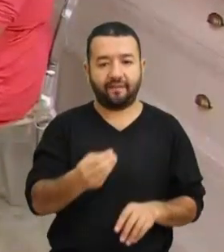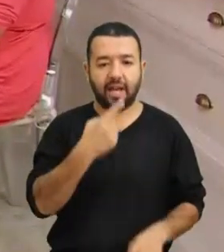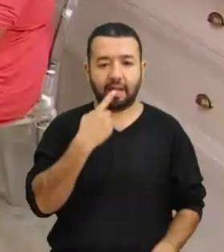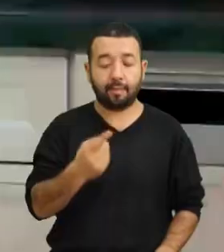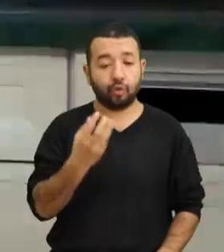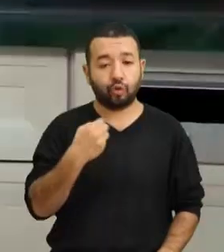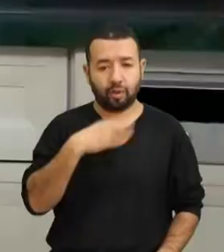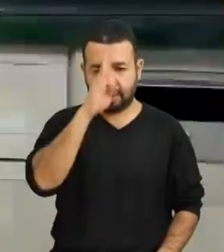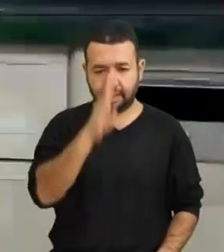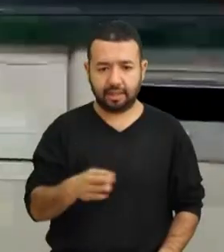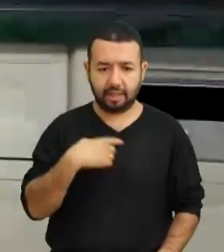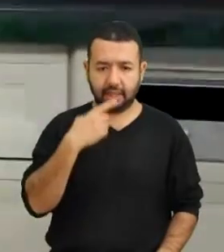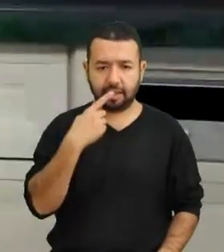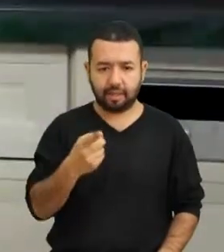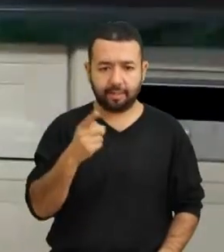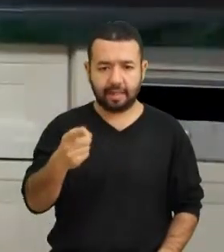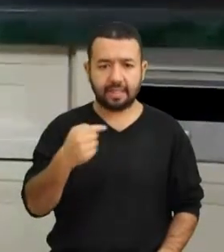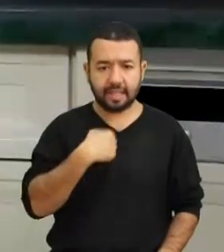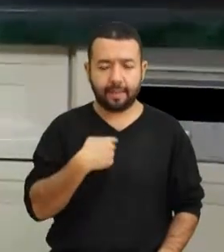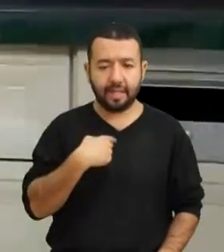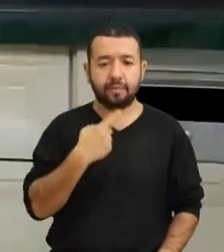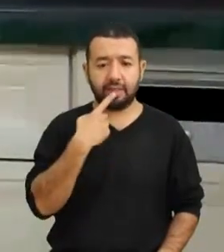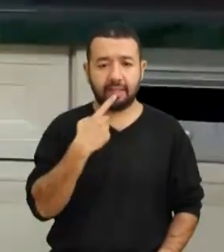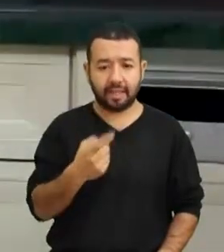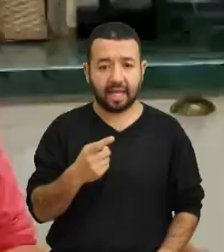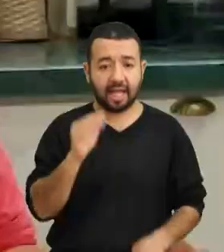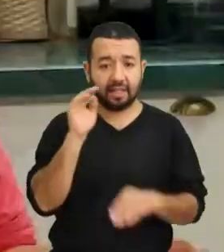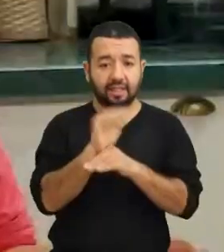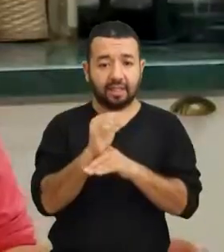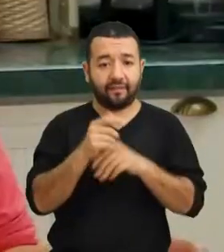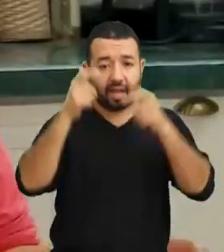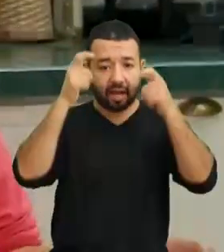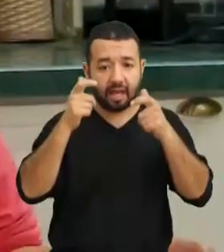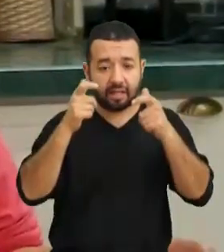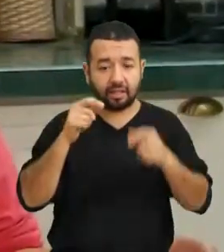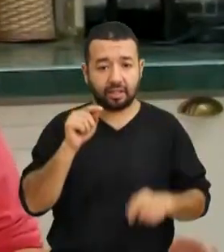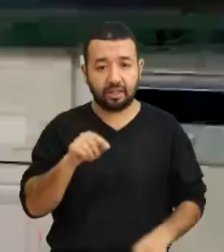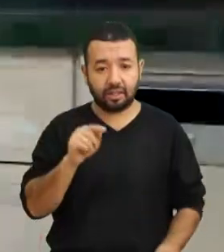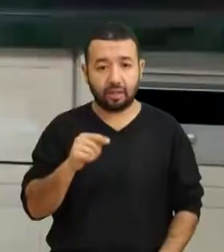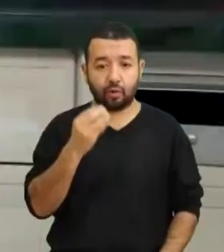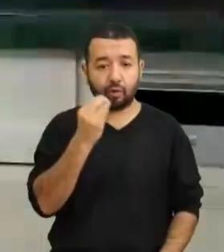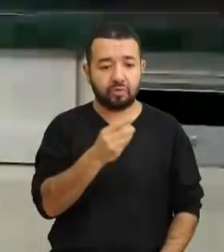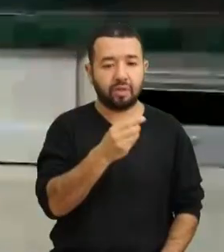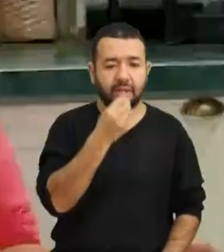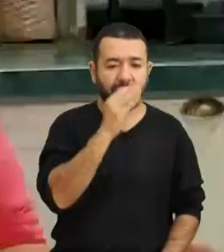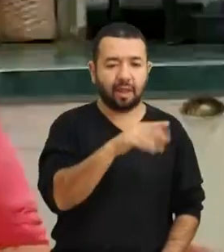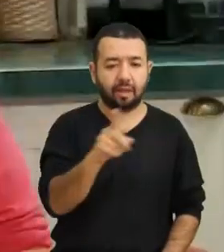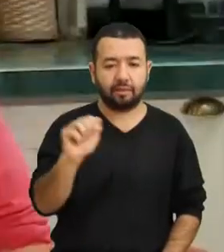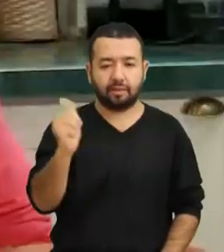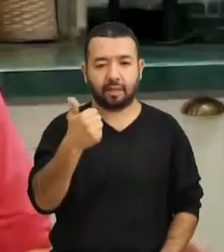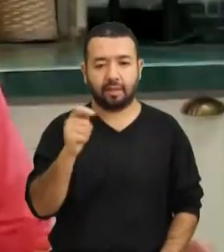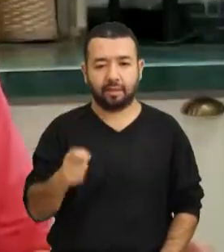ciddi söylüyorum. Sen benimsin diyen, yani şef aşçıya bir iş basarsın. O kadar güzel yemek yapıyorsun sen be.